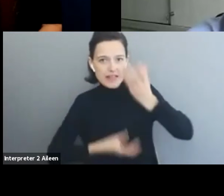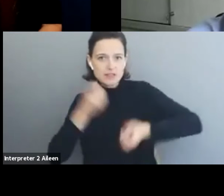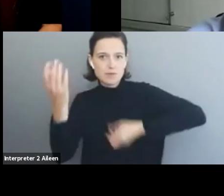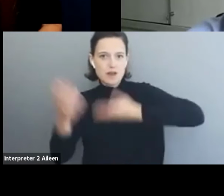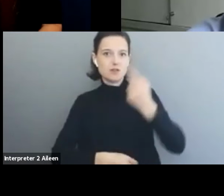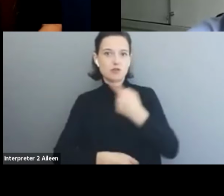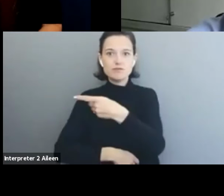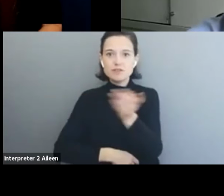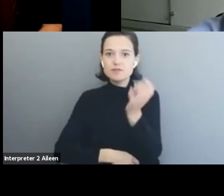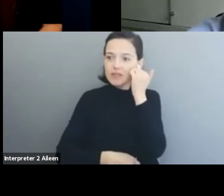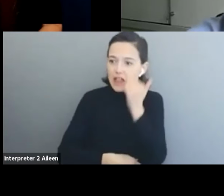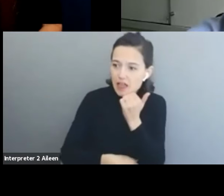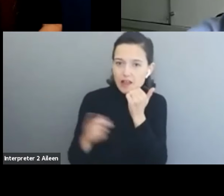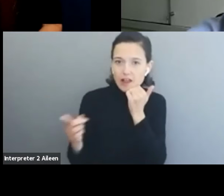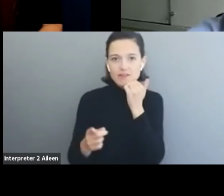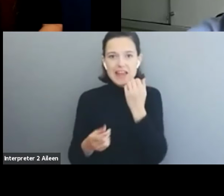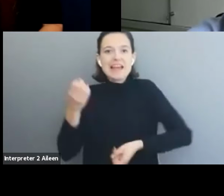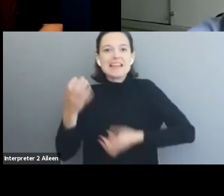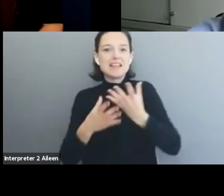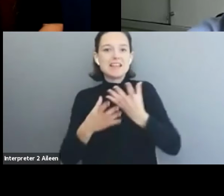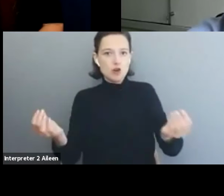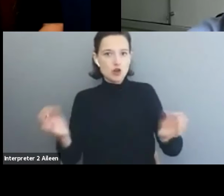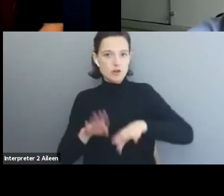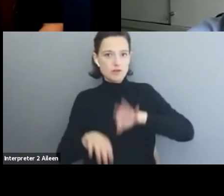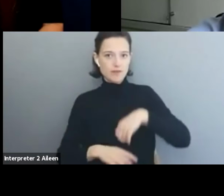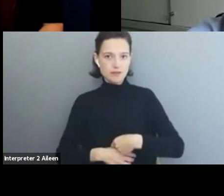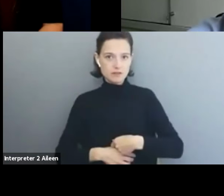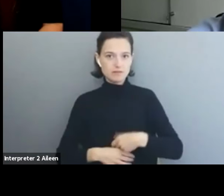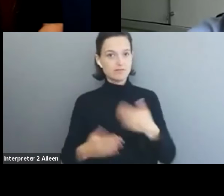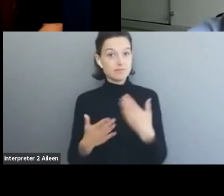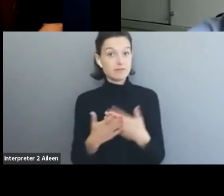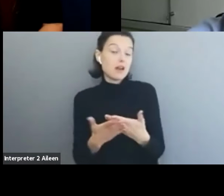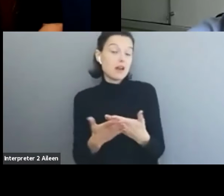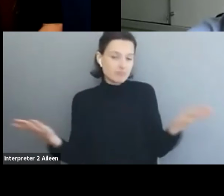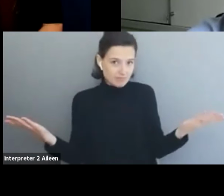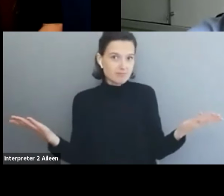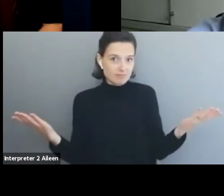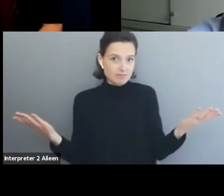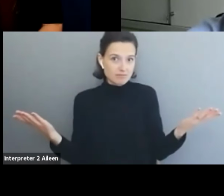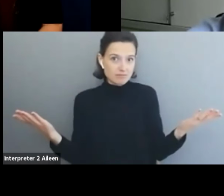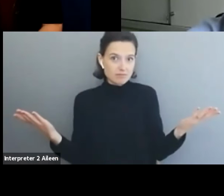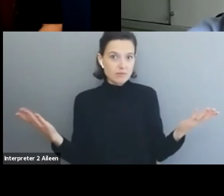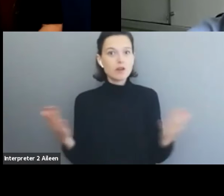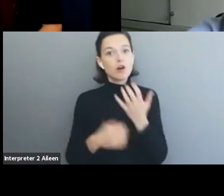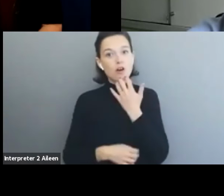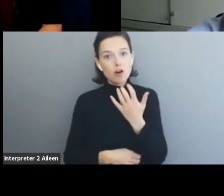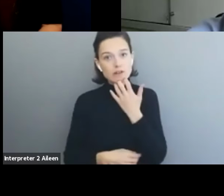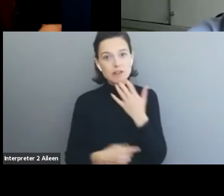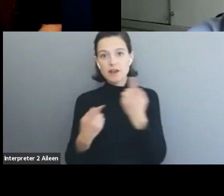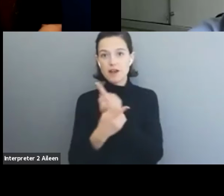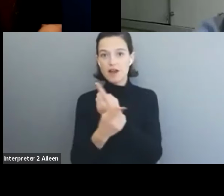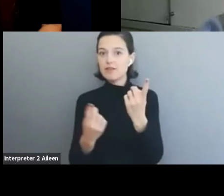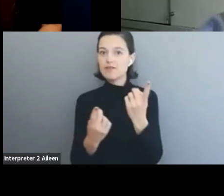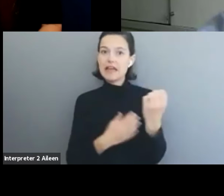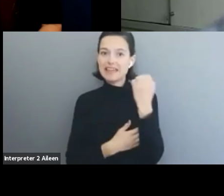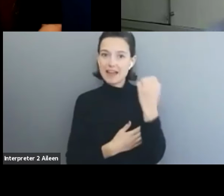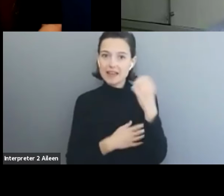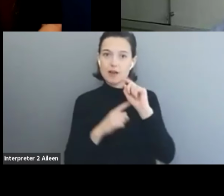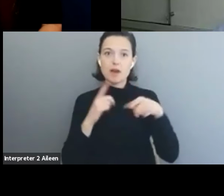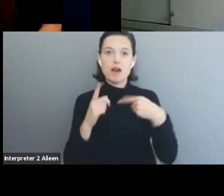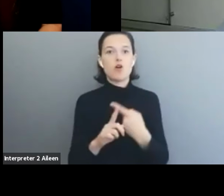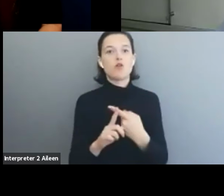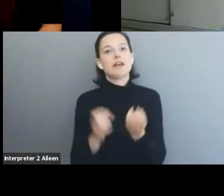ist, kreative Lösungen zu finden. Also mit diesen Worten hoffe ich doch, dass jeder die Energie und die Inspiration